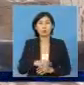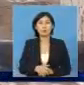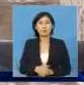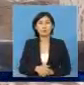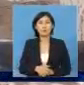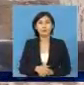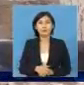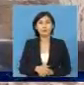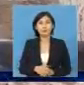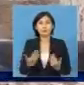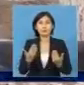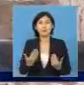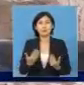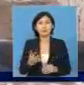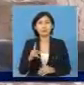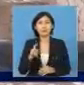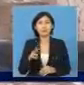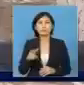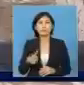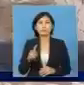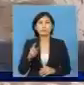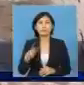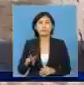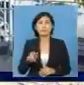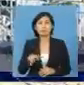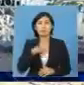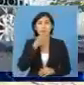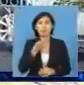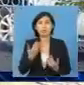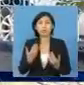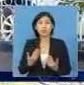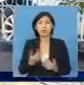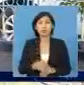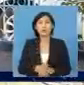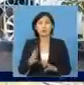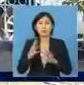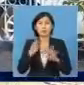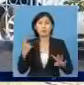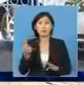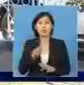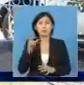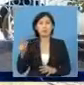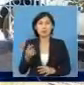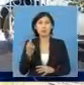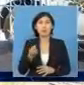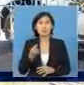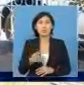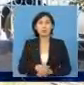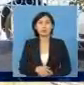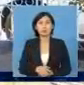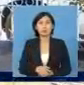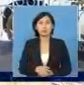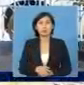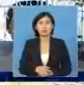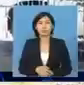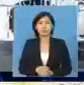аспиринді. Қазіргі дейді 100 теңге, 120 теңге деп жатыр. Қазір азайды. Адам аз. Очередпен. Очеред